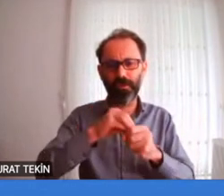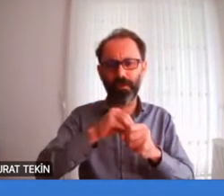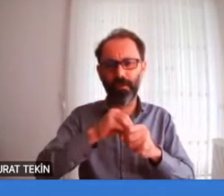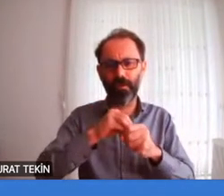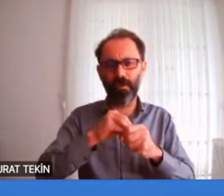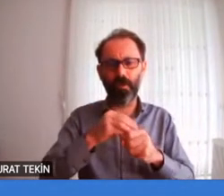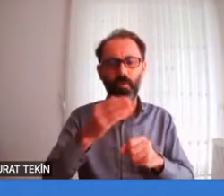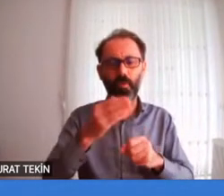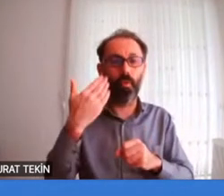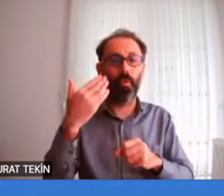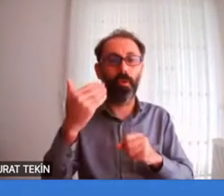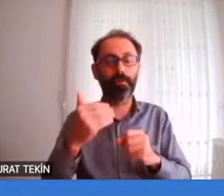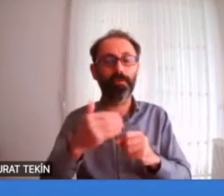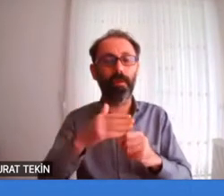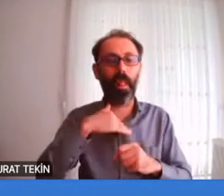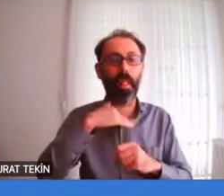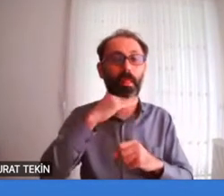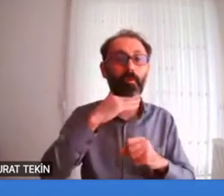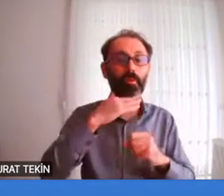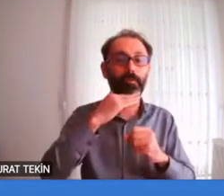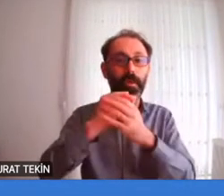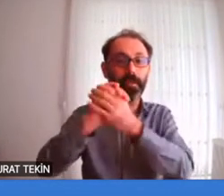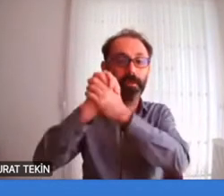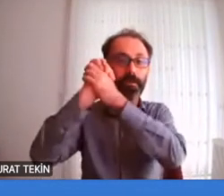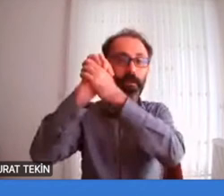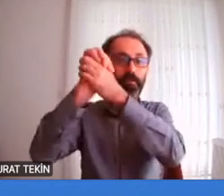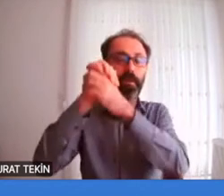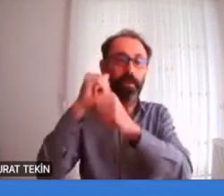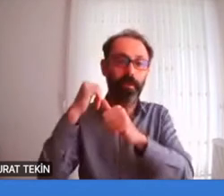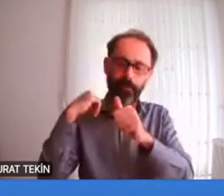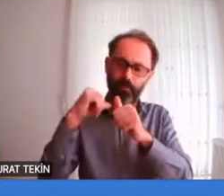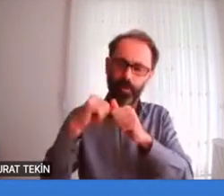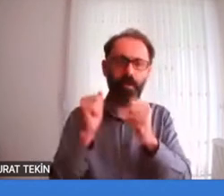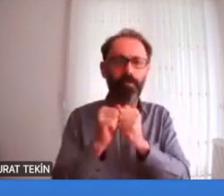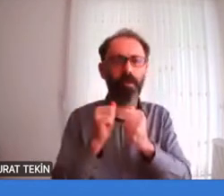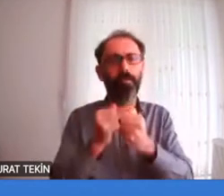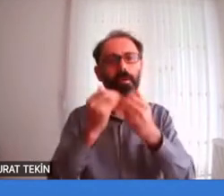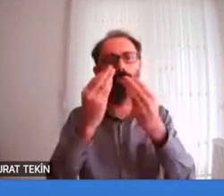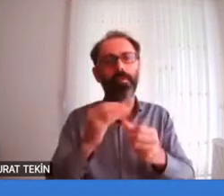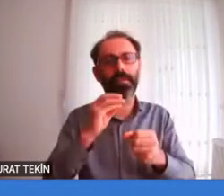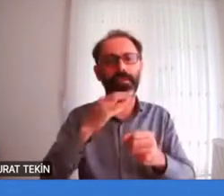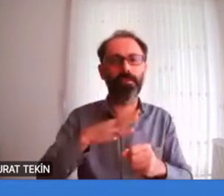önce yaşamış olduğumuz Avrupa Şampiyonluğunu bu sene kendi ülkemizde, Samsun'da yaşamak istiyoruz.